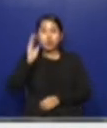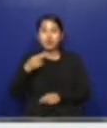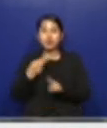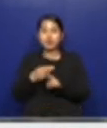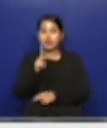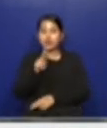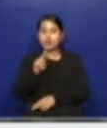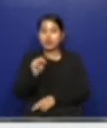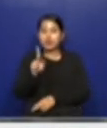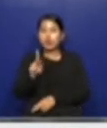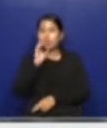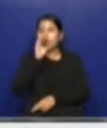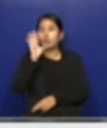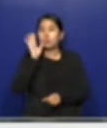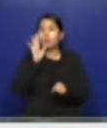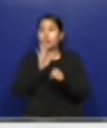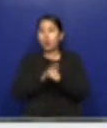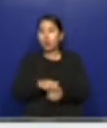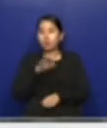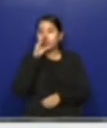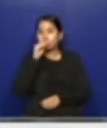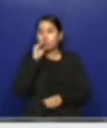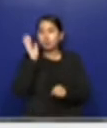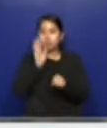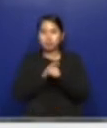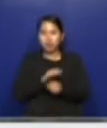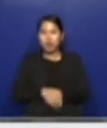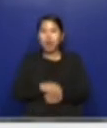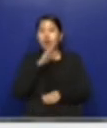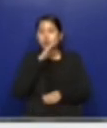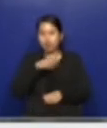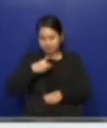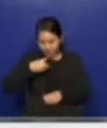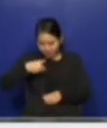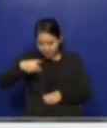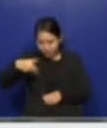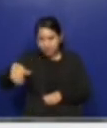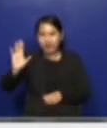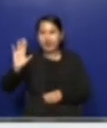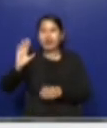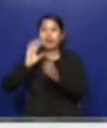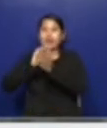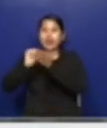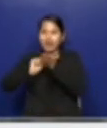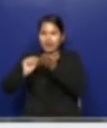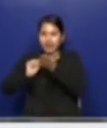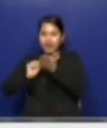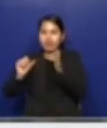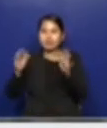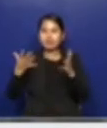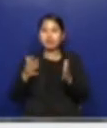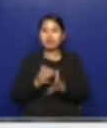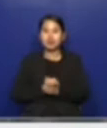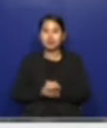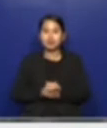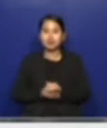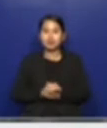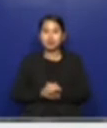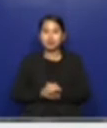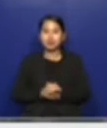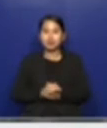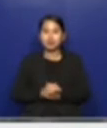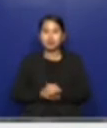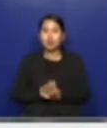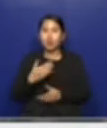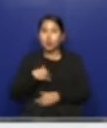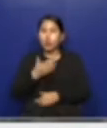ไม่พูดอีกแล้วถ้าท่านนำกลับไปแล้วไม่ปฏิรูปอะไรเลยท่านเกียรติยังมาย้ำอีกขออนุญา